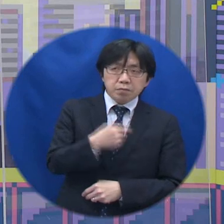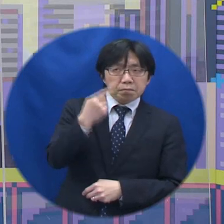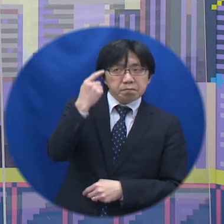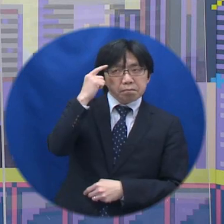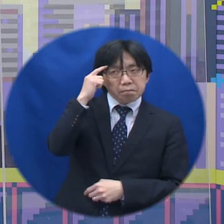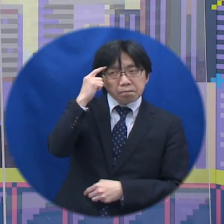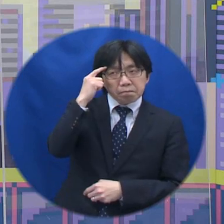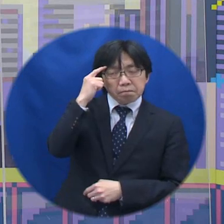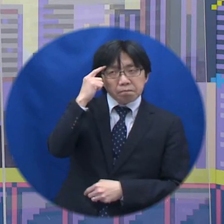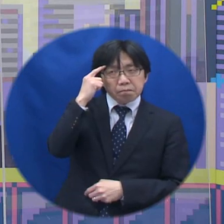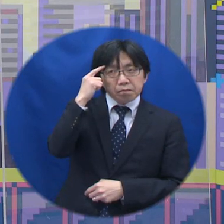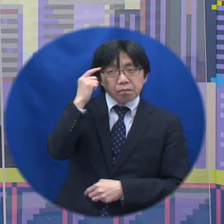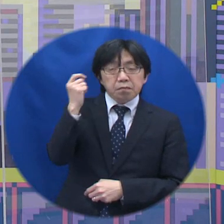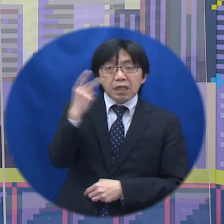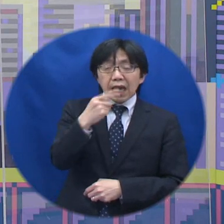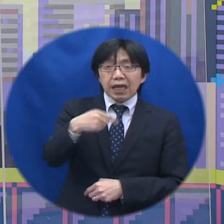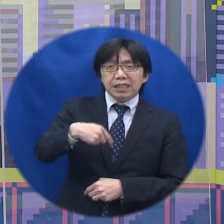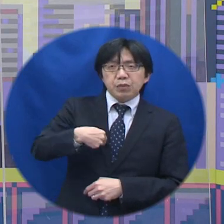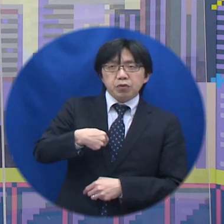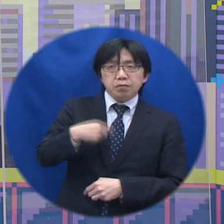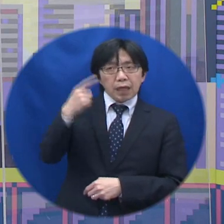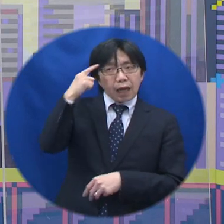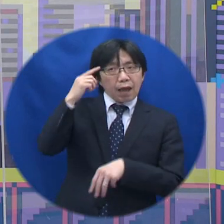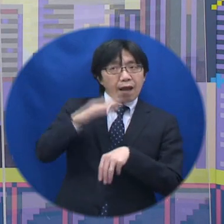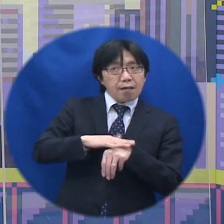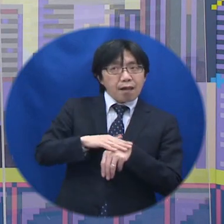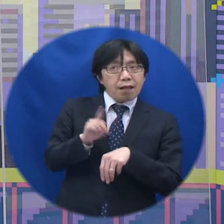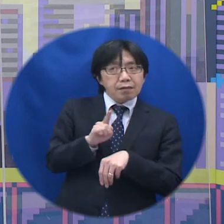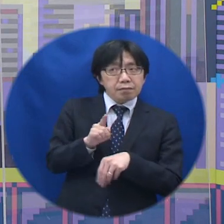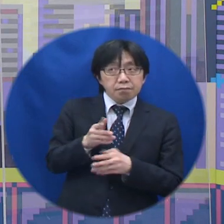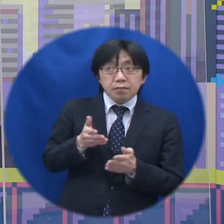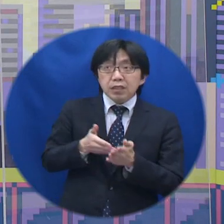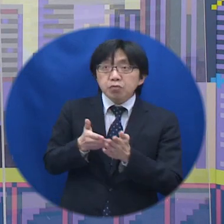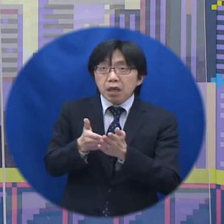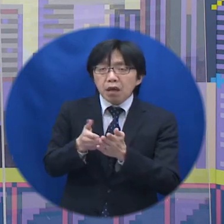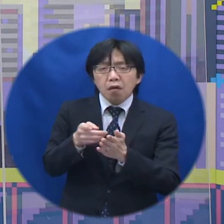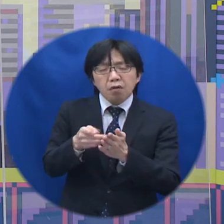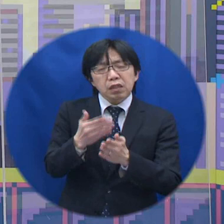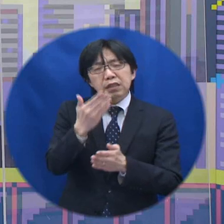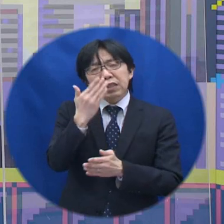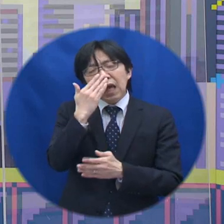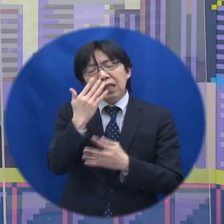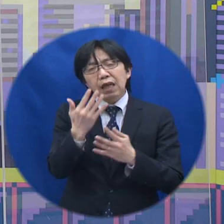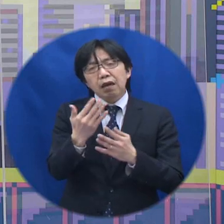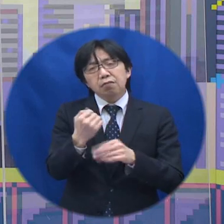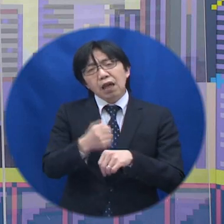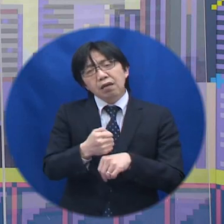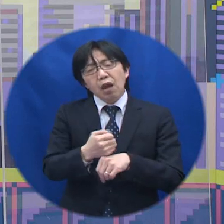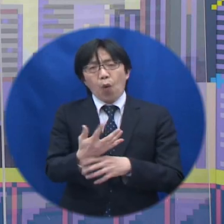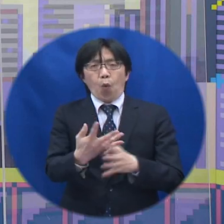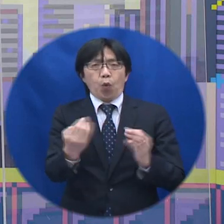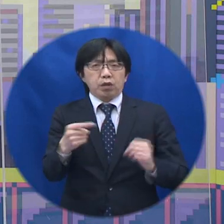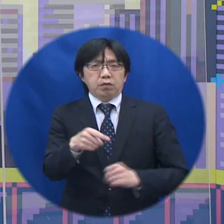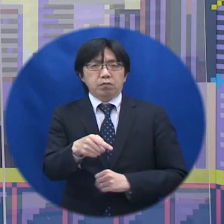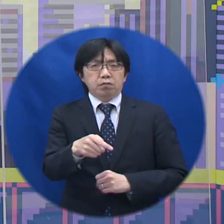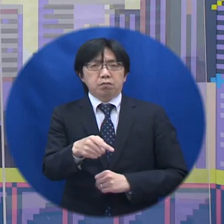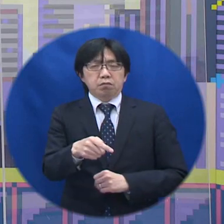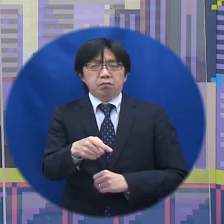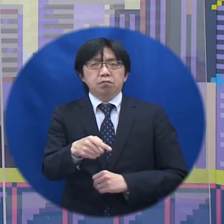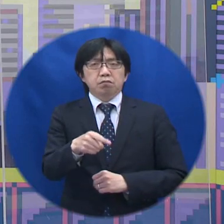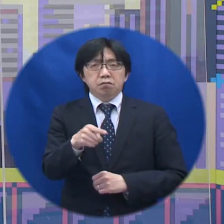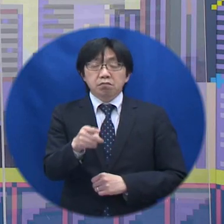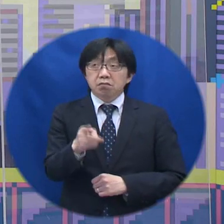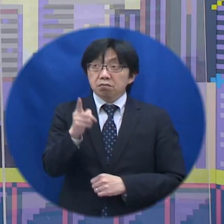り、自分の思いをうまく伝えるのが苦手ということです。 はい、 相手が断っているの